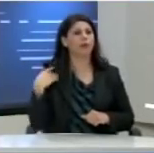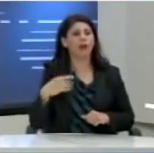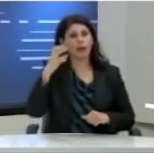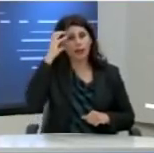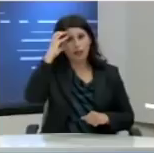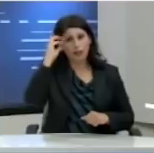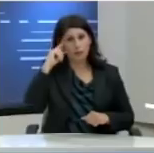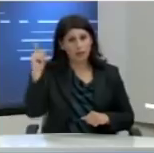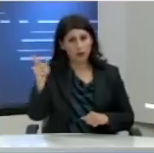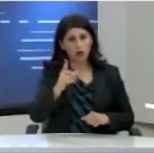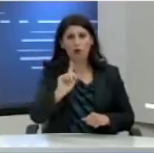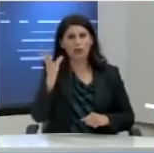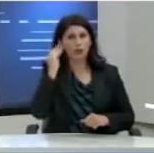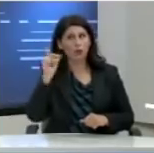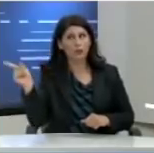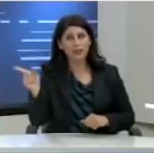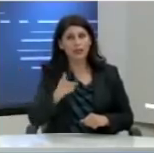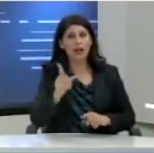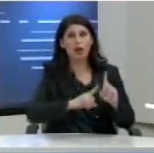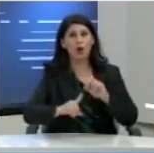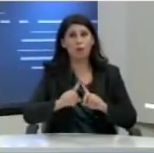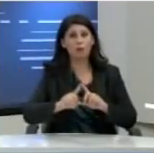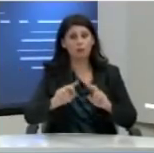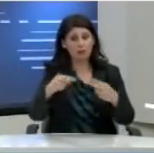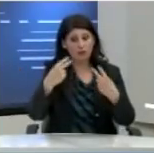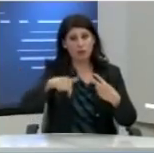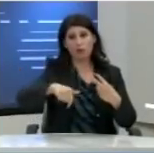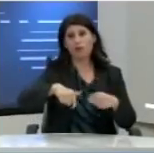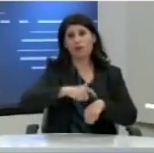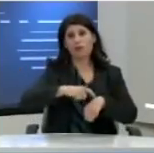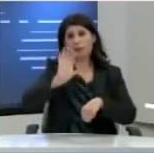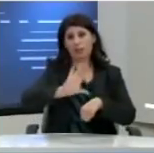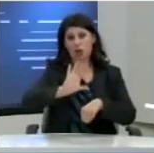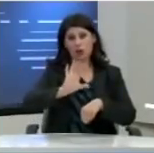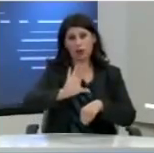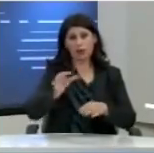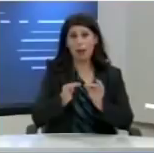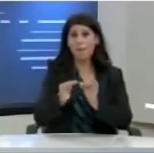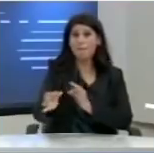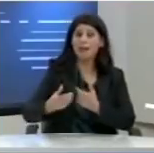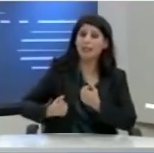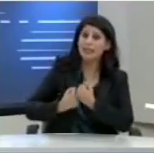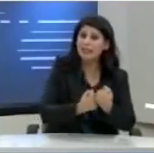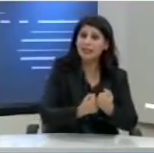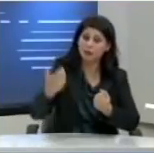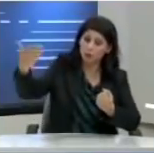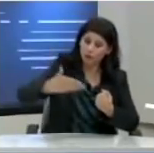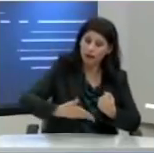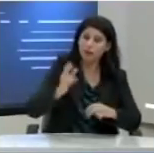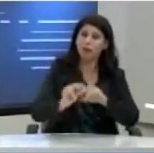να σας το θυμίσω, όχι για να τα ακούτε εσείς, αλλά όσοι μας παρακολουθούν. Τα μέτρα στήριξης που φέρνουμε και